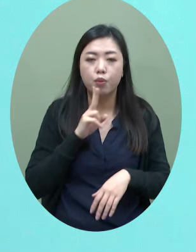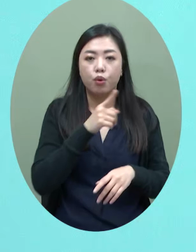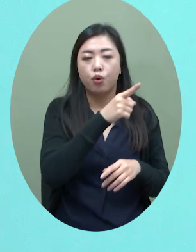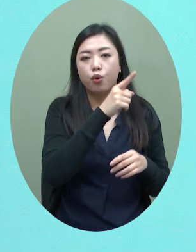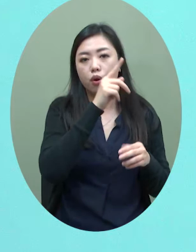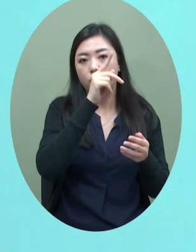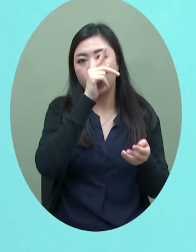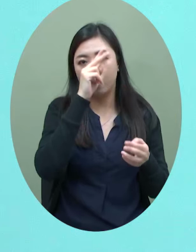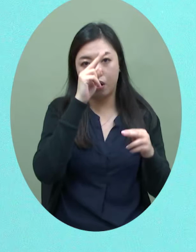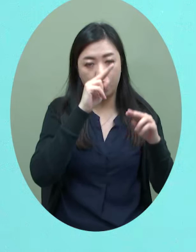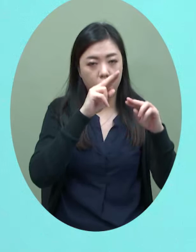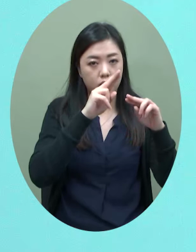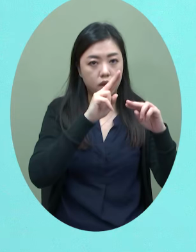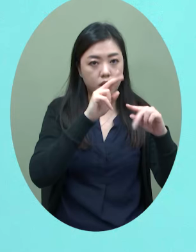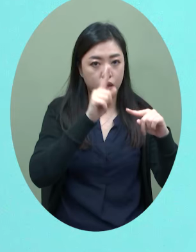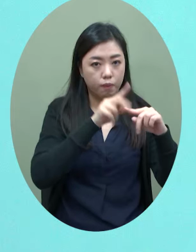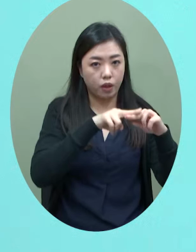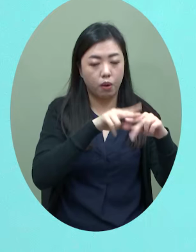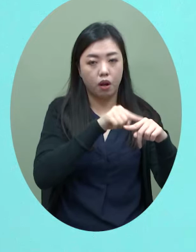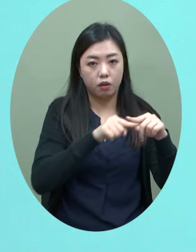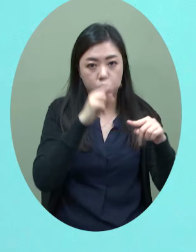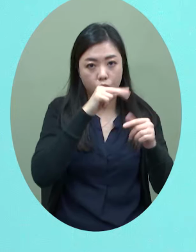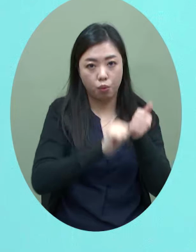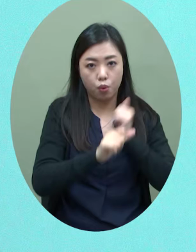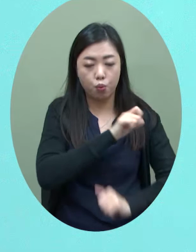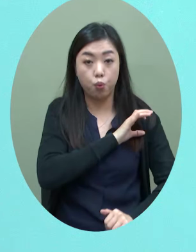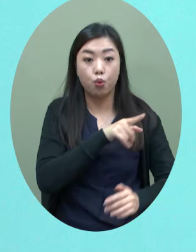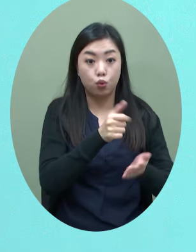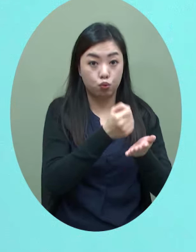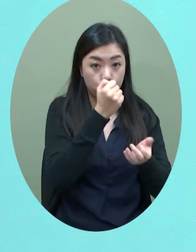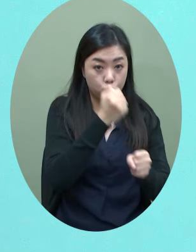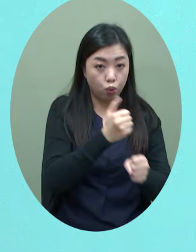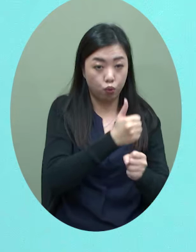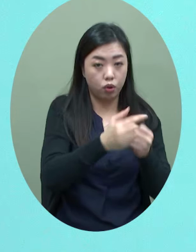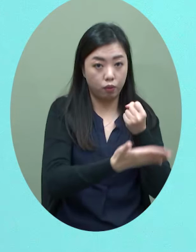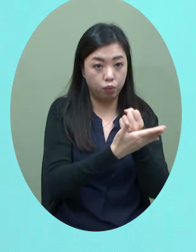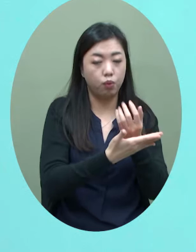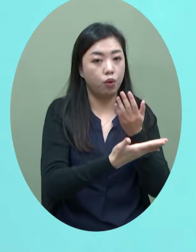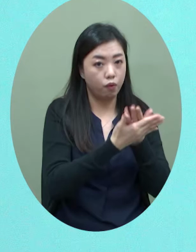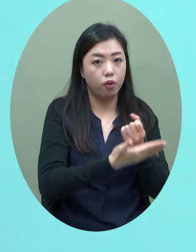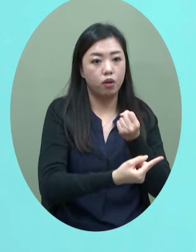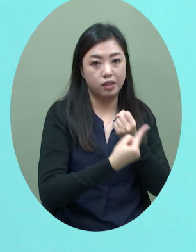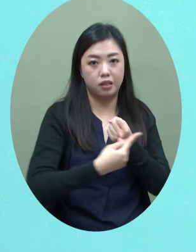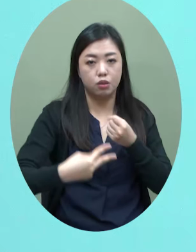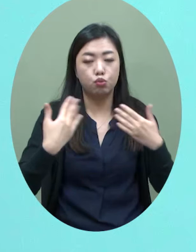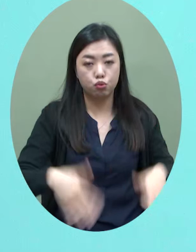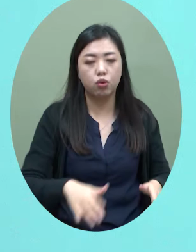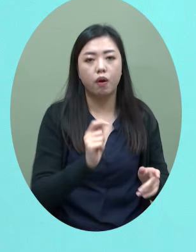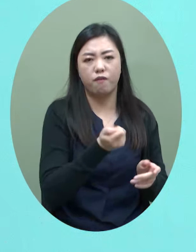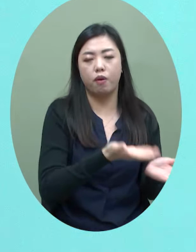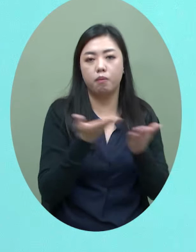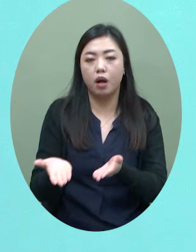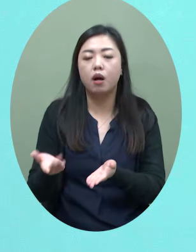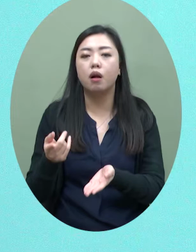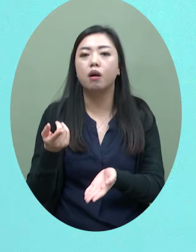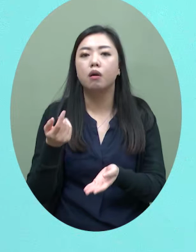件一、附件二之後咧，就係我哋喺好短時間可以提交 呢個本地嘅法律嘅修訂草案